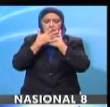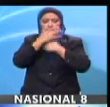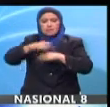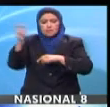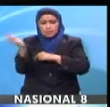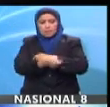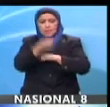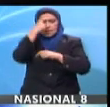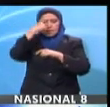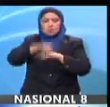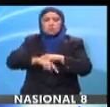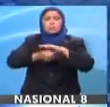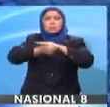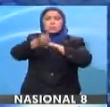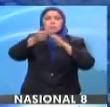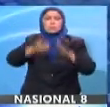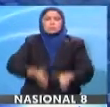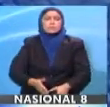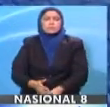ke atas